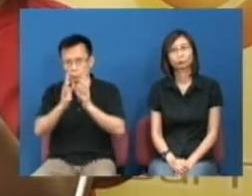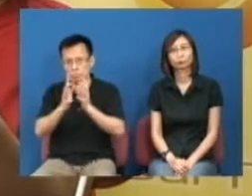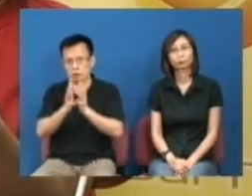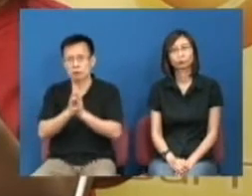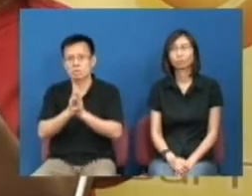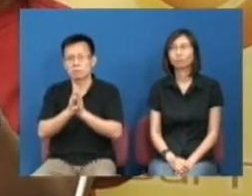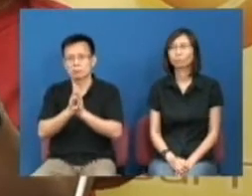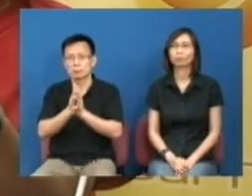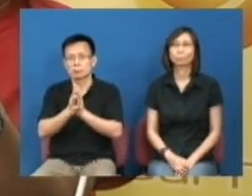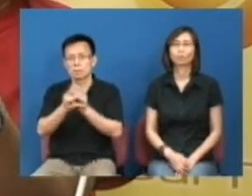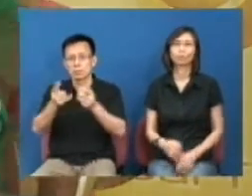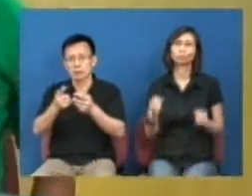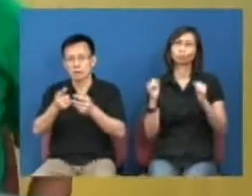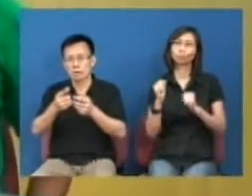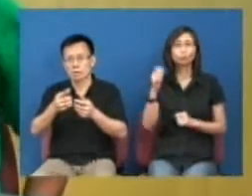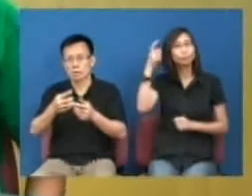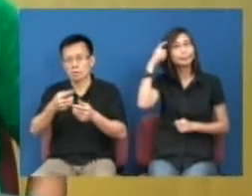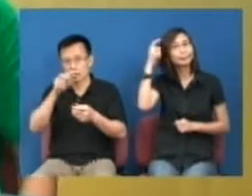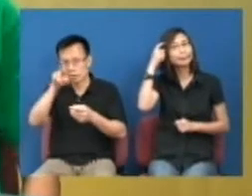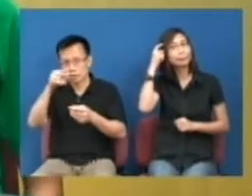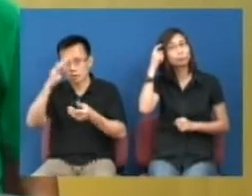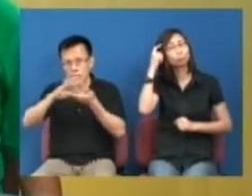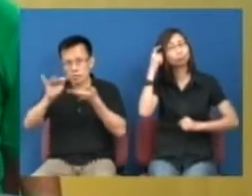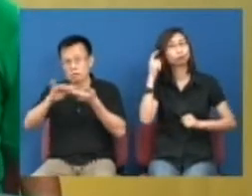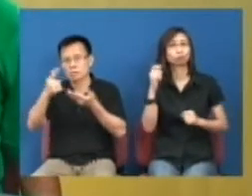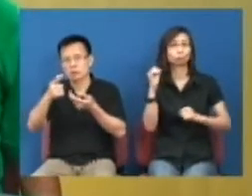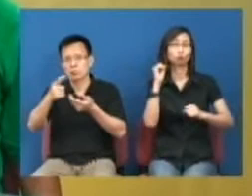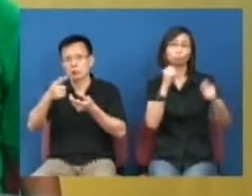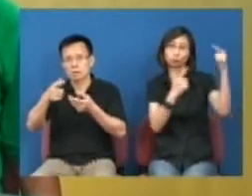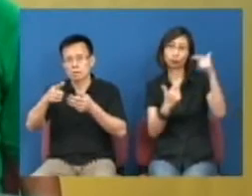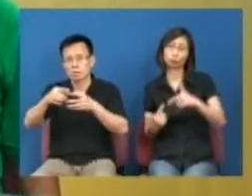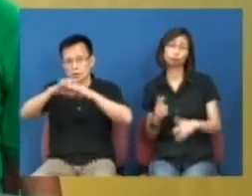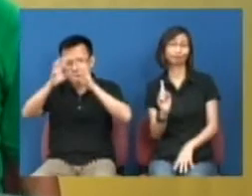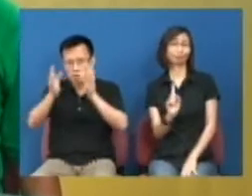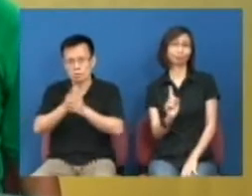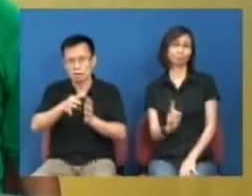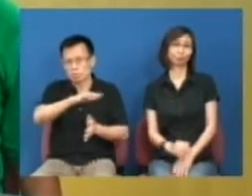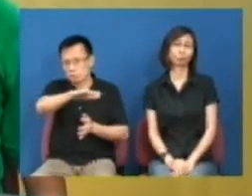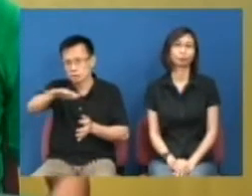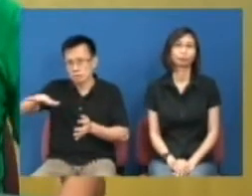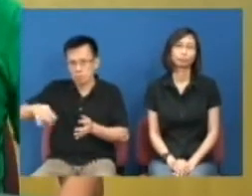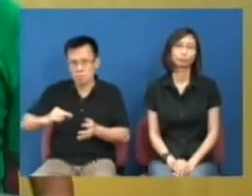洞悉咗得個勢， 洞悉嗰個人哋嗰個，即係成個大勢嘅發展，你要提出一個更